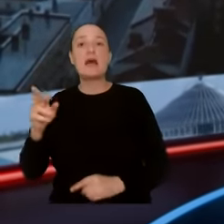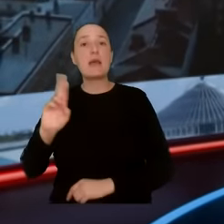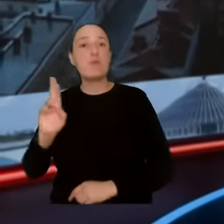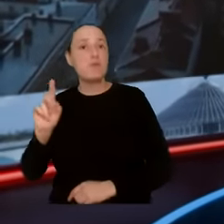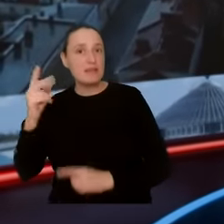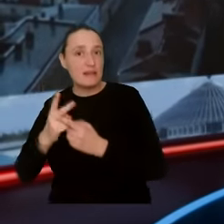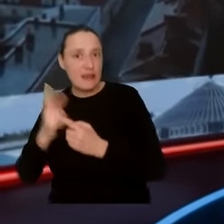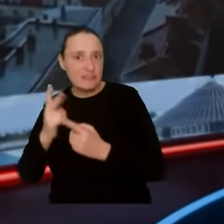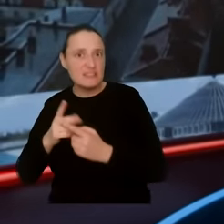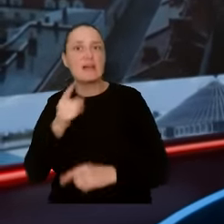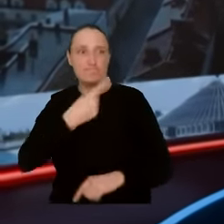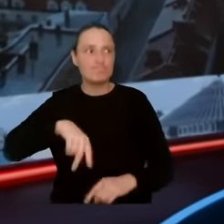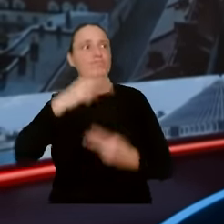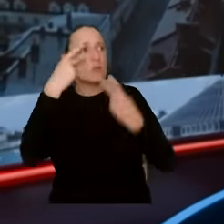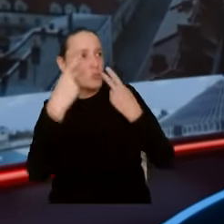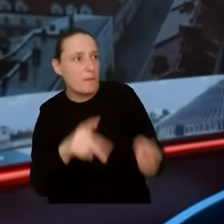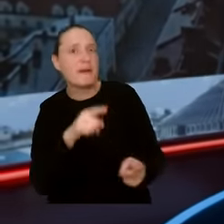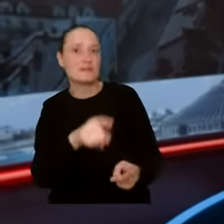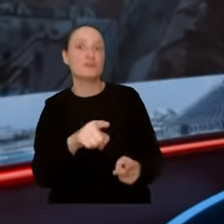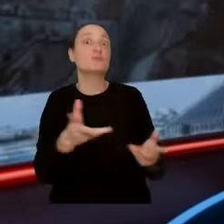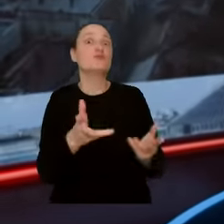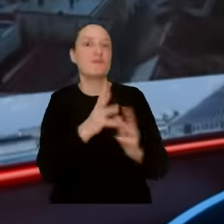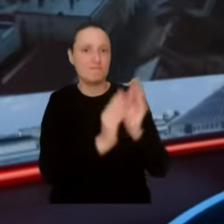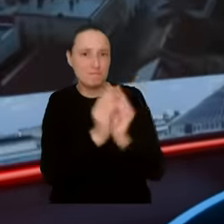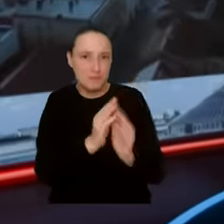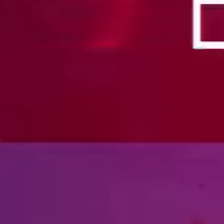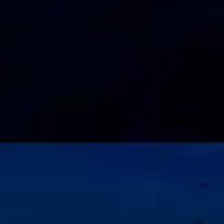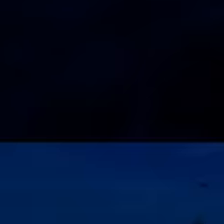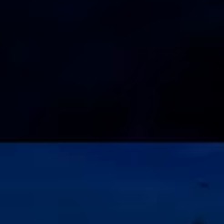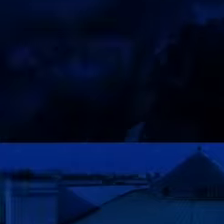drodze zajrzymy na racławickie pola, wszak dziś wielka rocznica. Jedziemy!